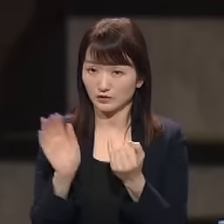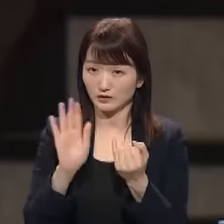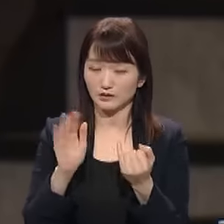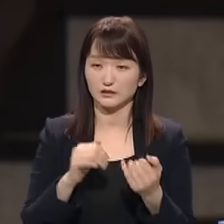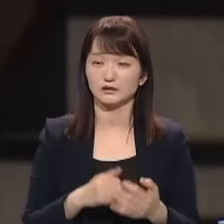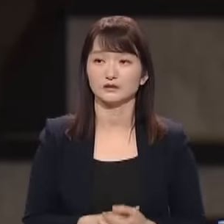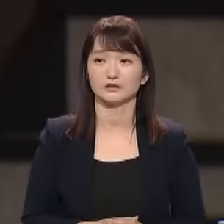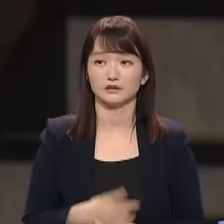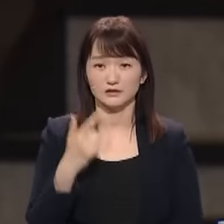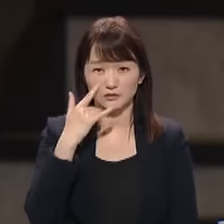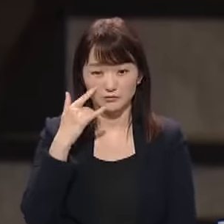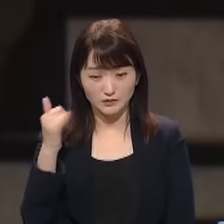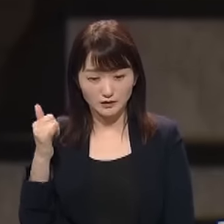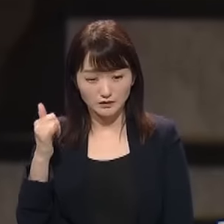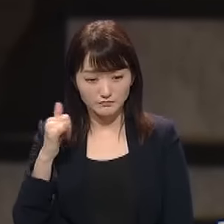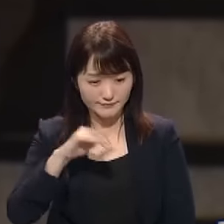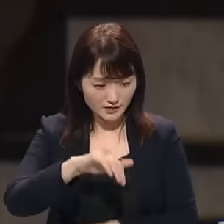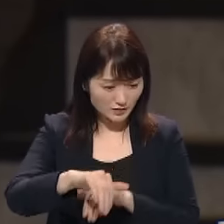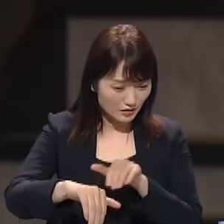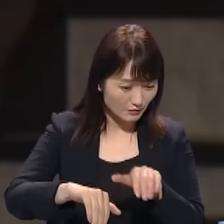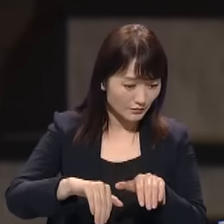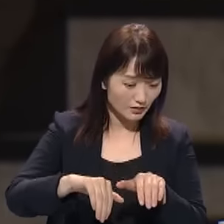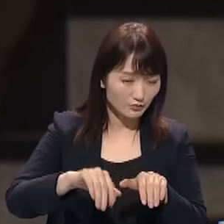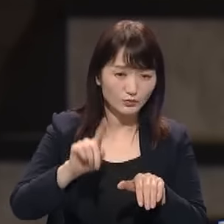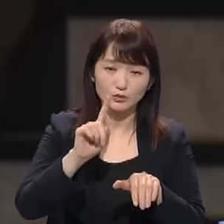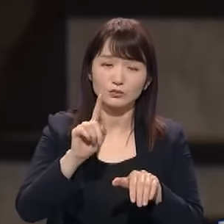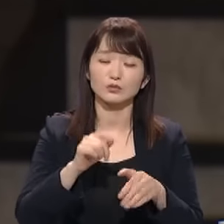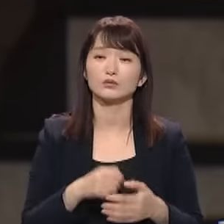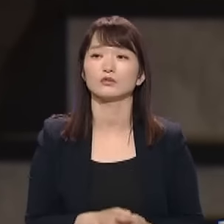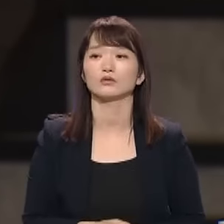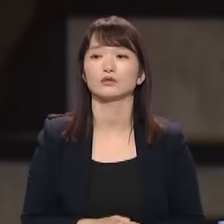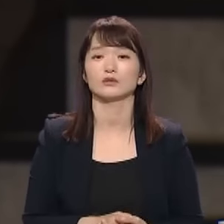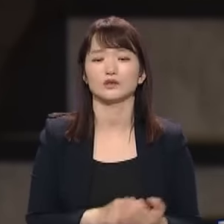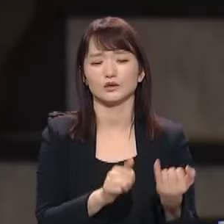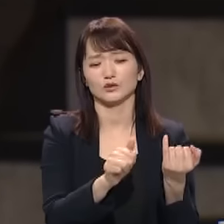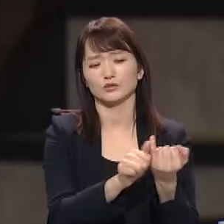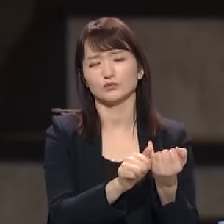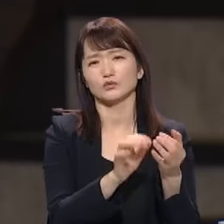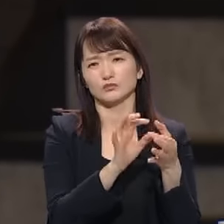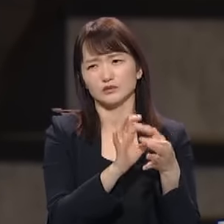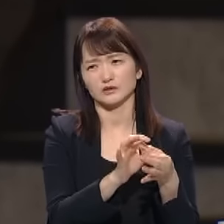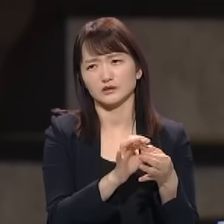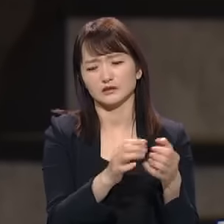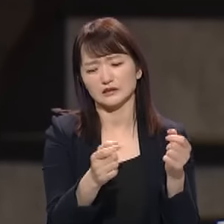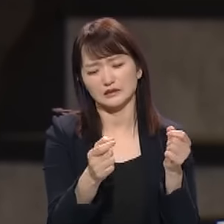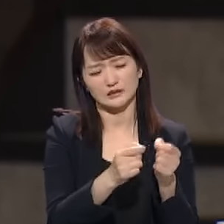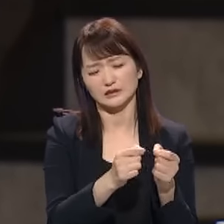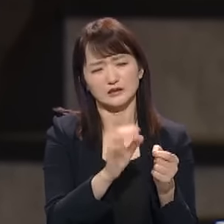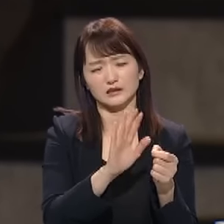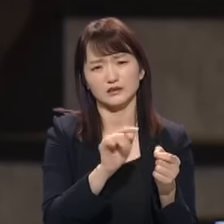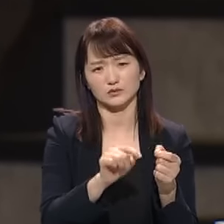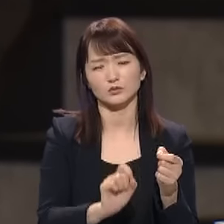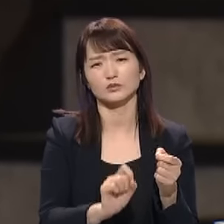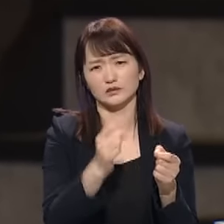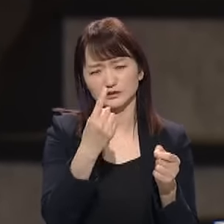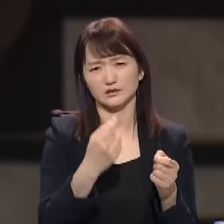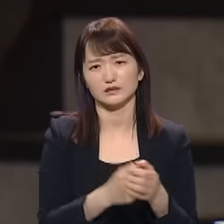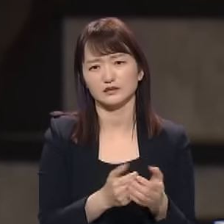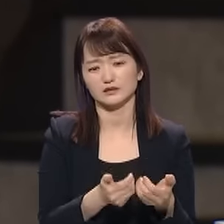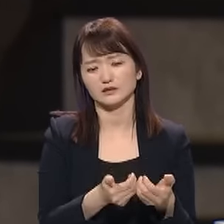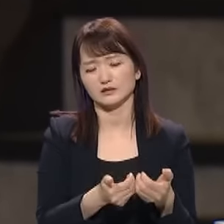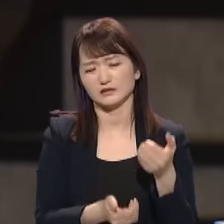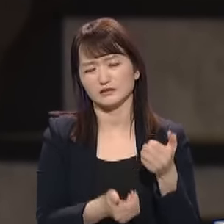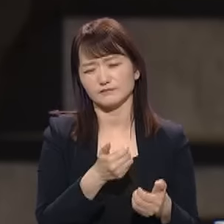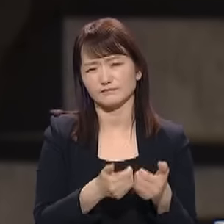이제 저런 식으로 지속적으로 개입을 하게 되면 결국은 이 두 부부 사이가 이렇게 가까워지는 것보다는 그것으로 인해서